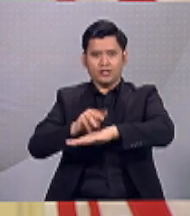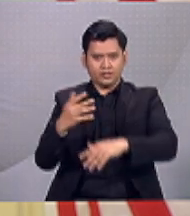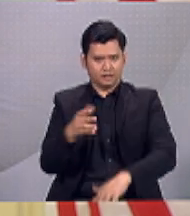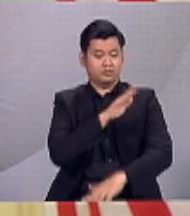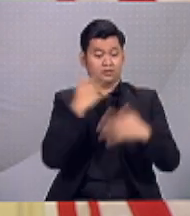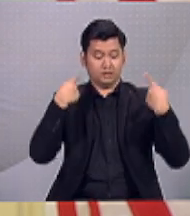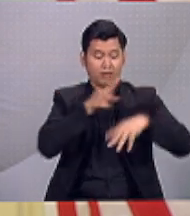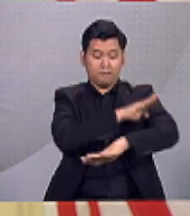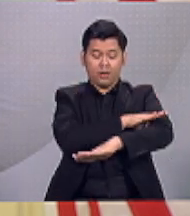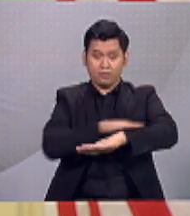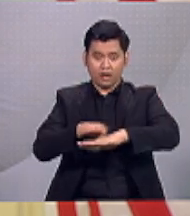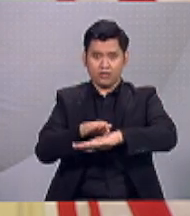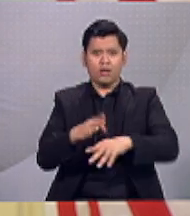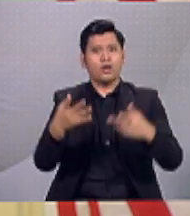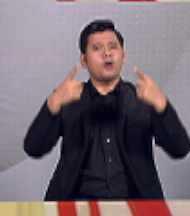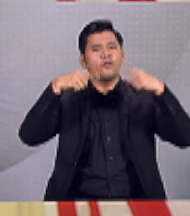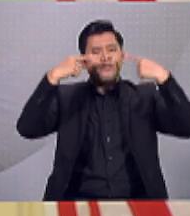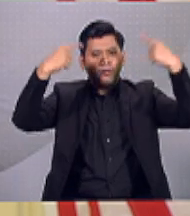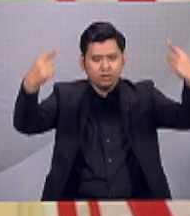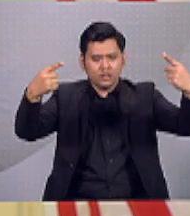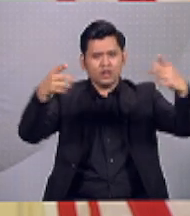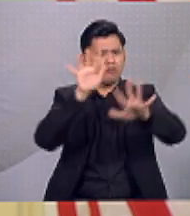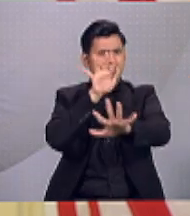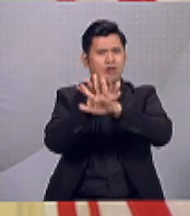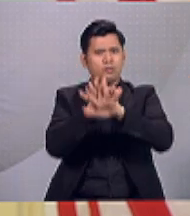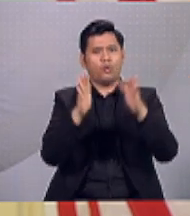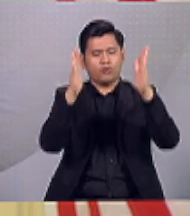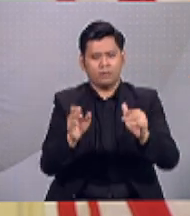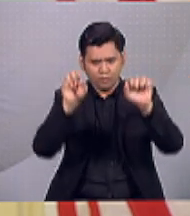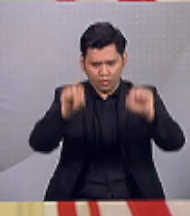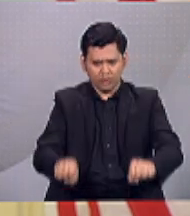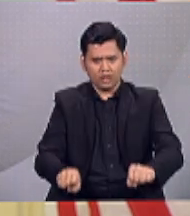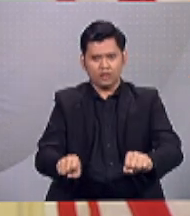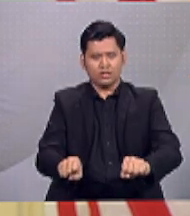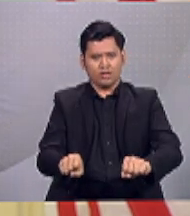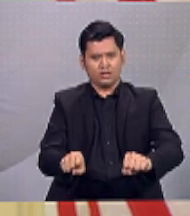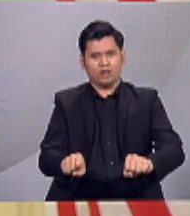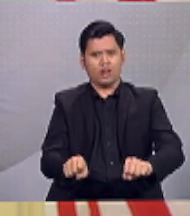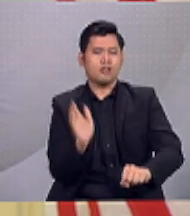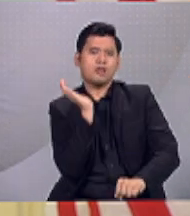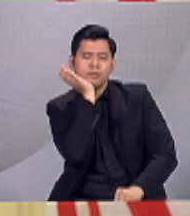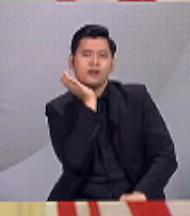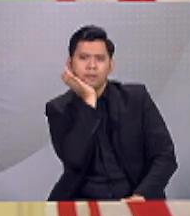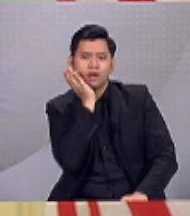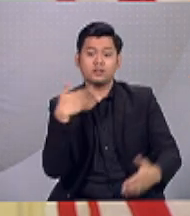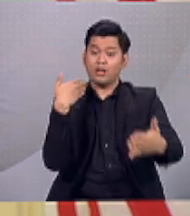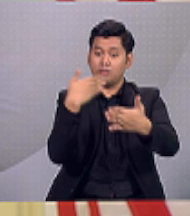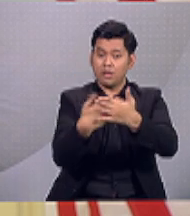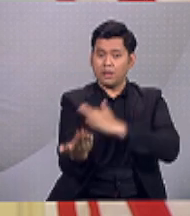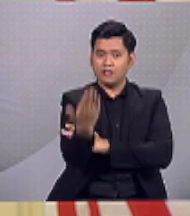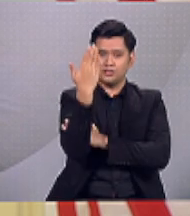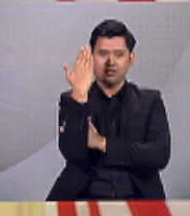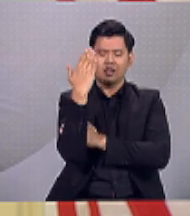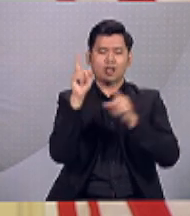popular, ramai orang boleh duduk di situ sampai subuh pun kalau dulu. Tapi oleh kerana sekarang ni peraturan kita